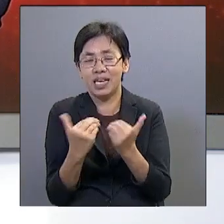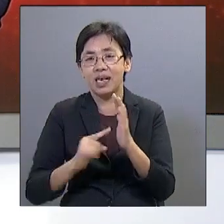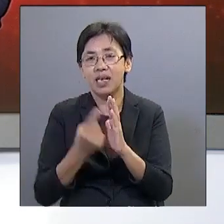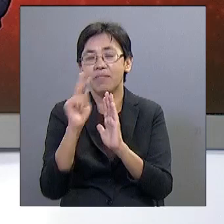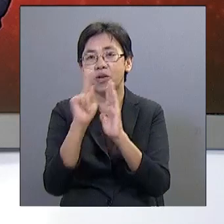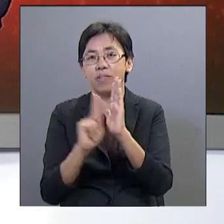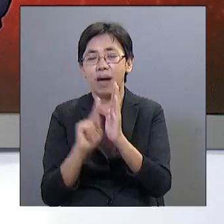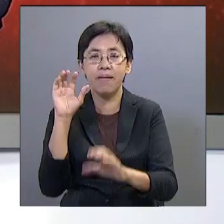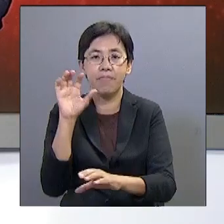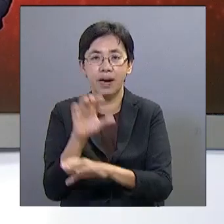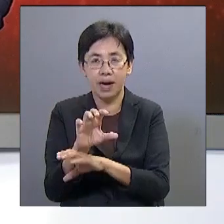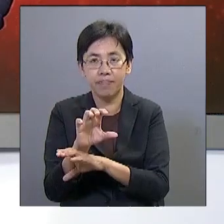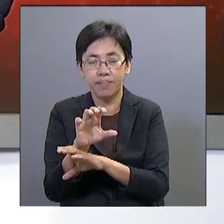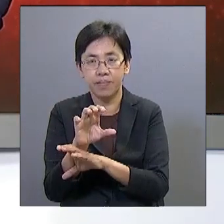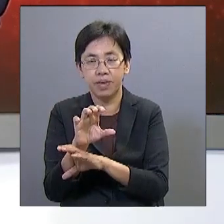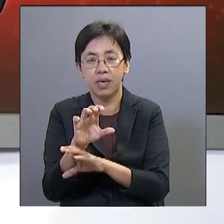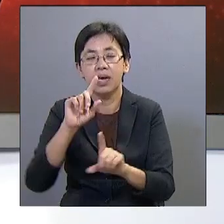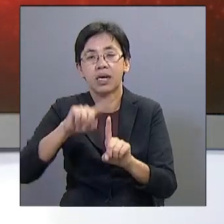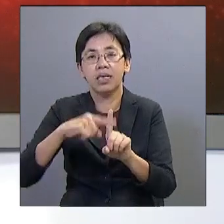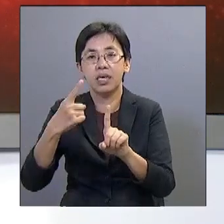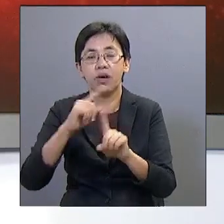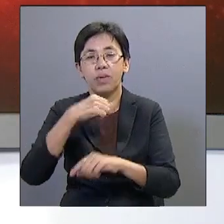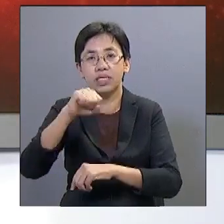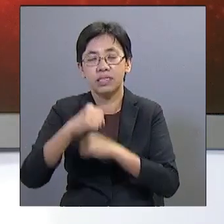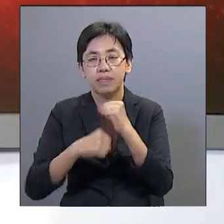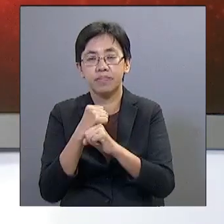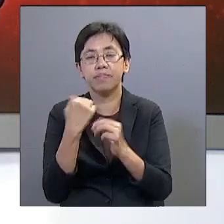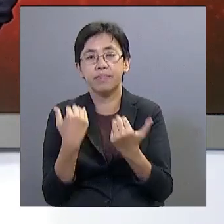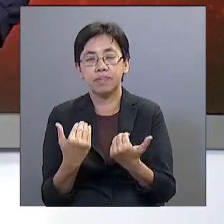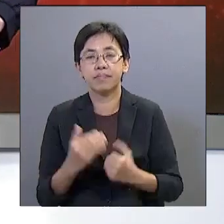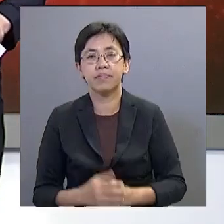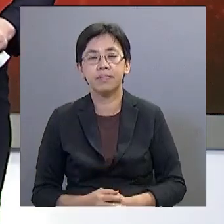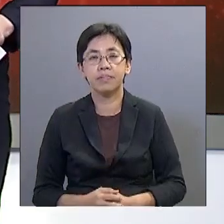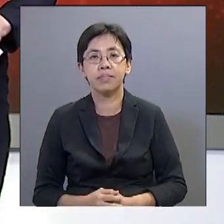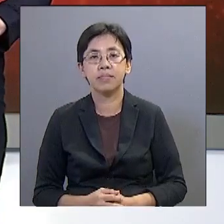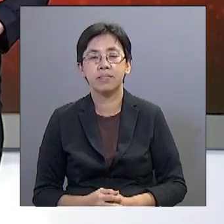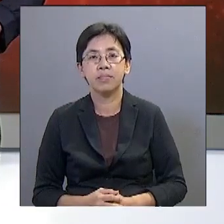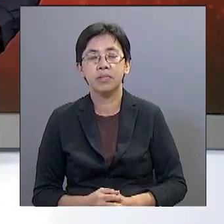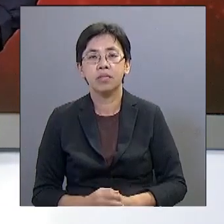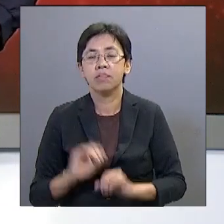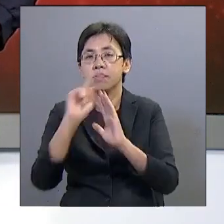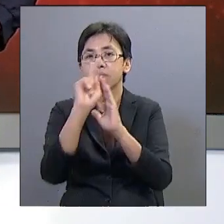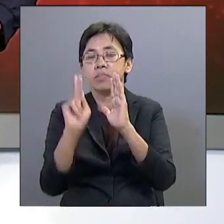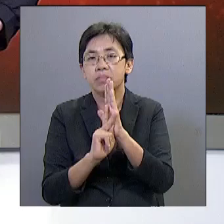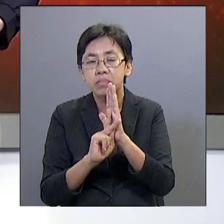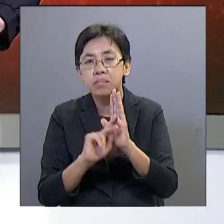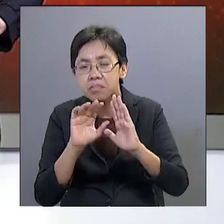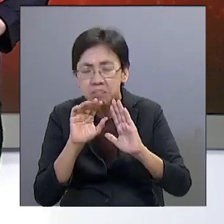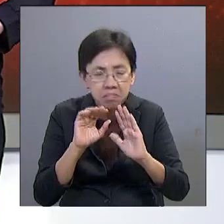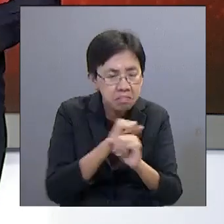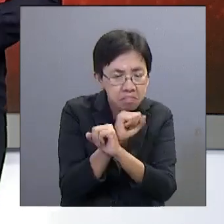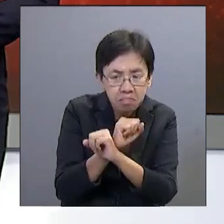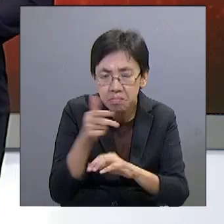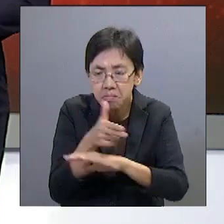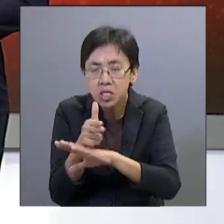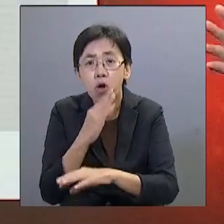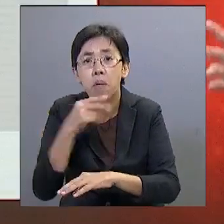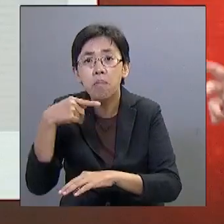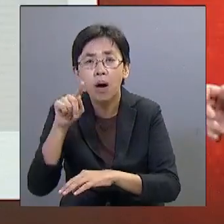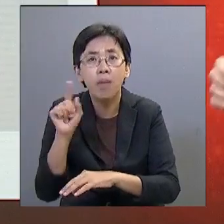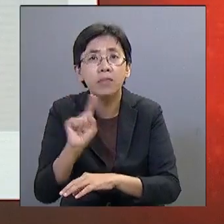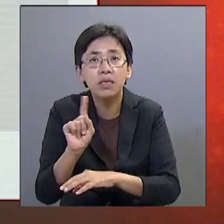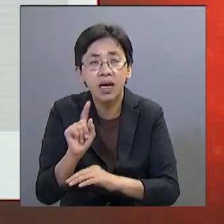จะมีผลบงคับใช้ในวันที่ 10 มกราคมนี้ค่ะ ซึ่งแนวทางหักของกฎหมายปรบปรามดิเฟคในจีนนะคะก็คือ